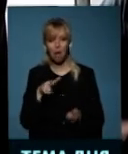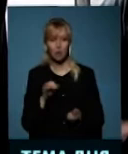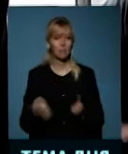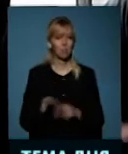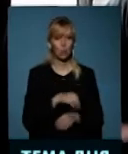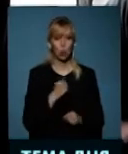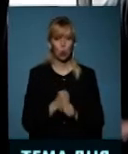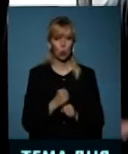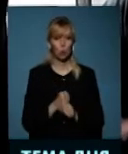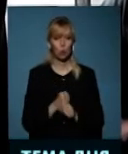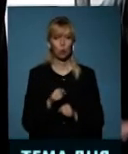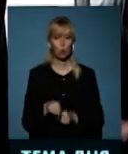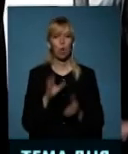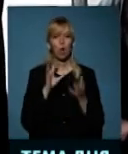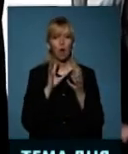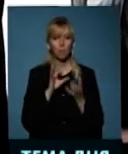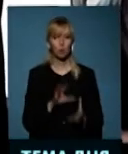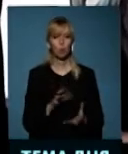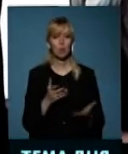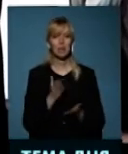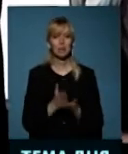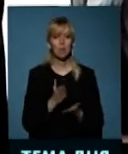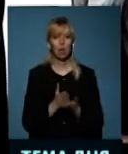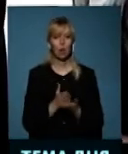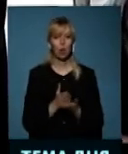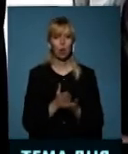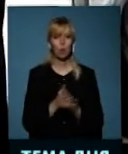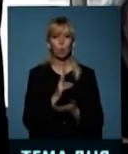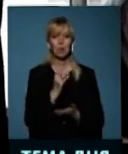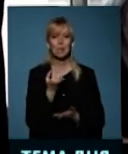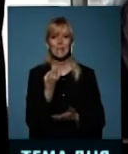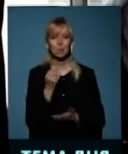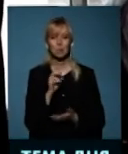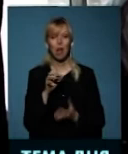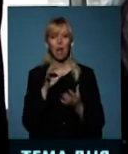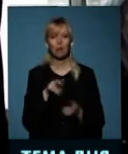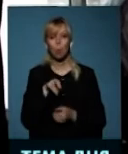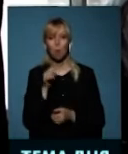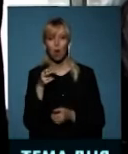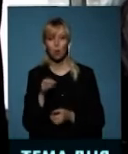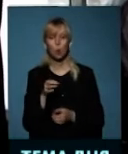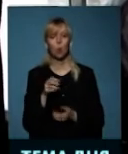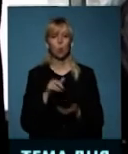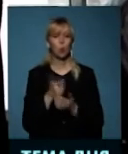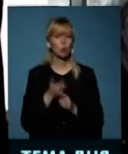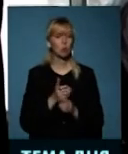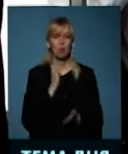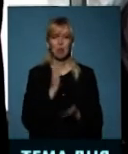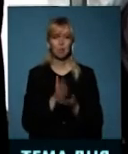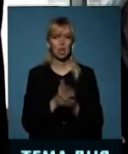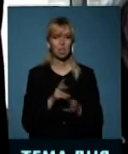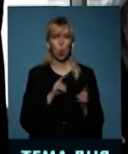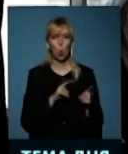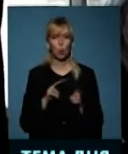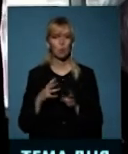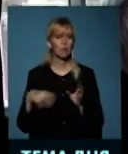тут автобуси, які знаходяться в Кісманському автопарку, проходять дуже належний контроль з